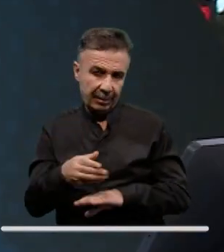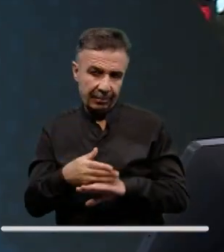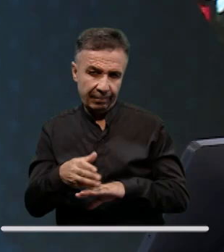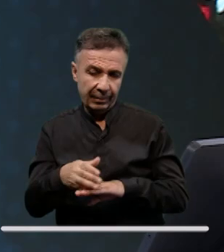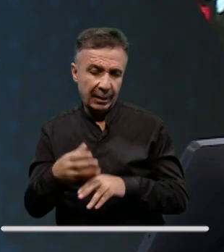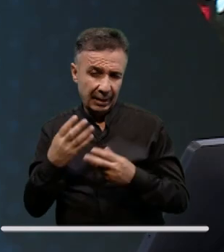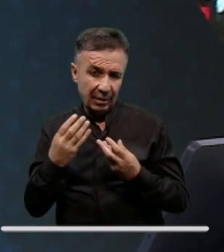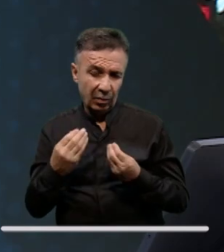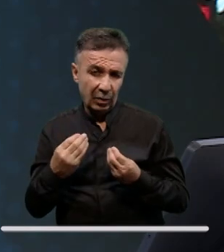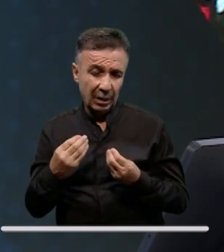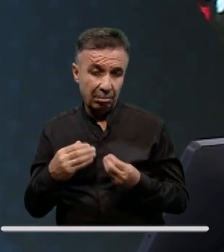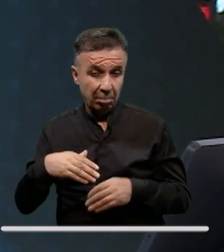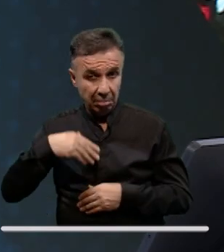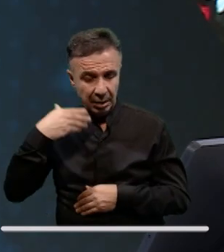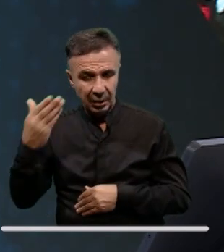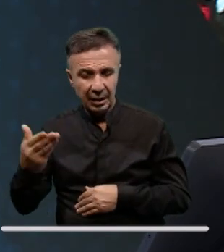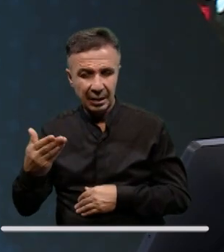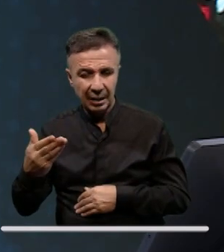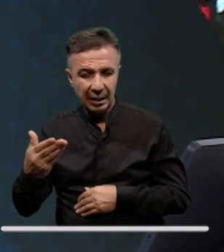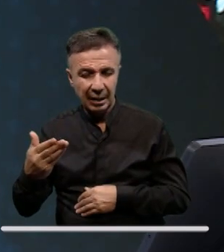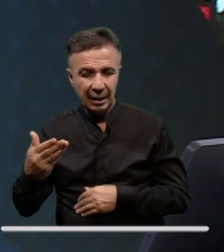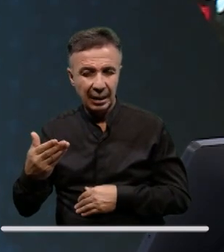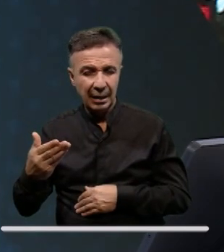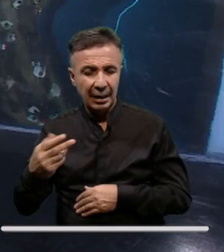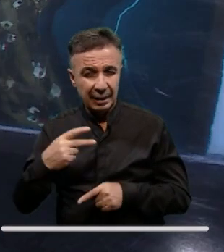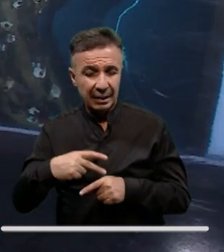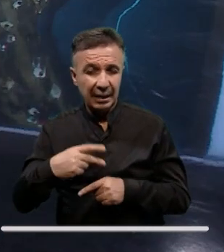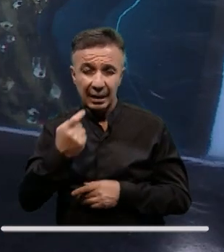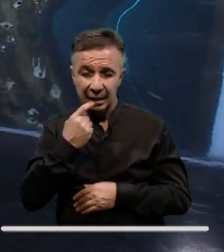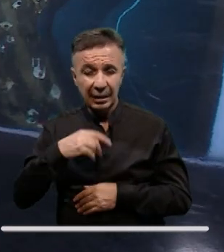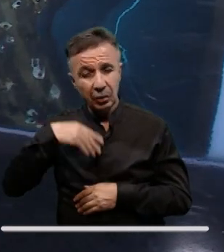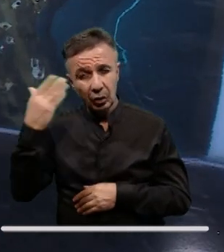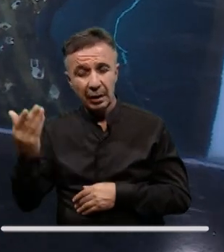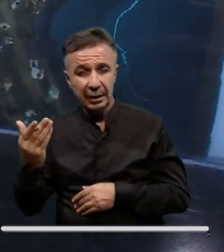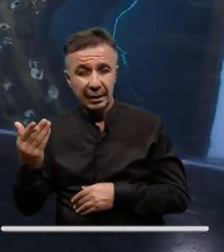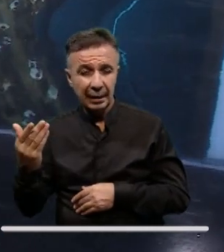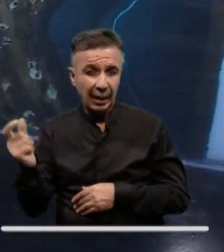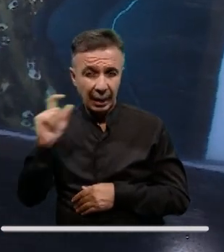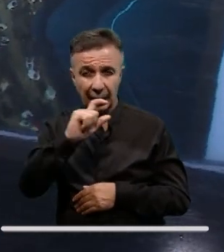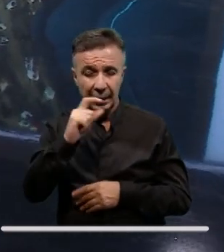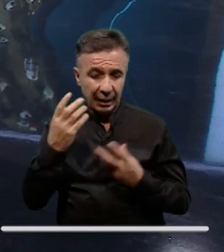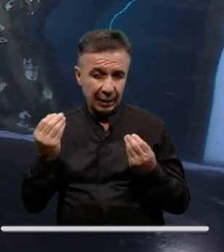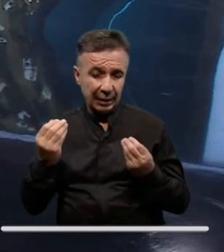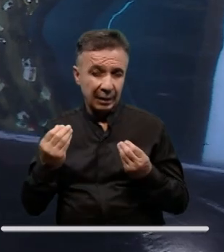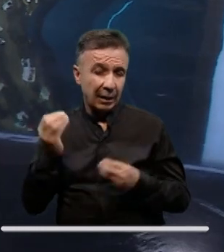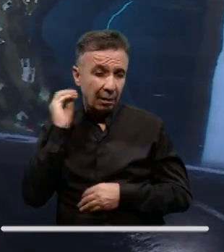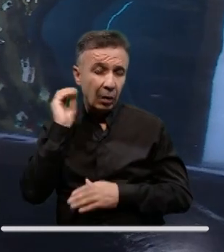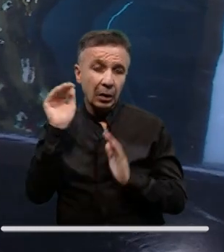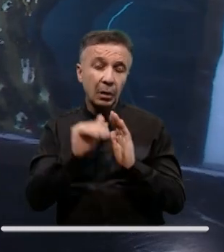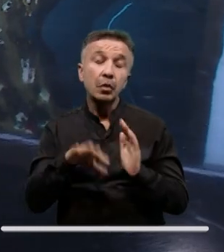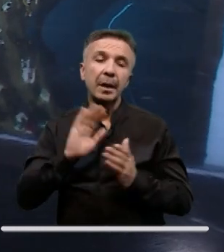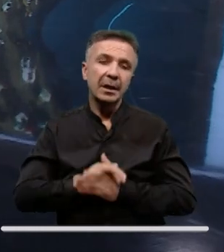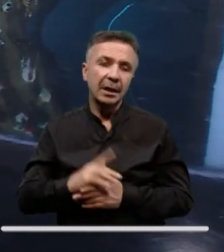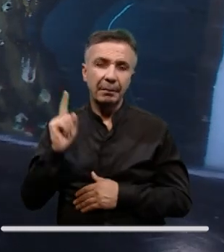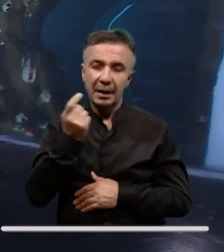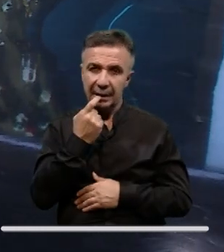Eee ileri tarihteki o zekat yılından sonraki dönemlerdeki borçlarını düşmeyecektir Yani bir